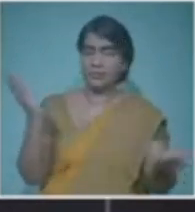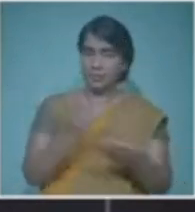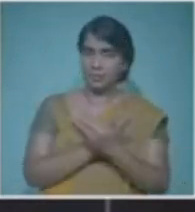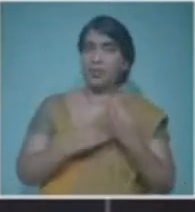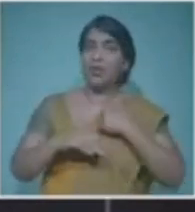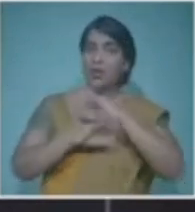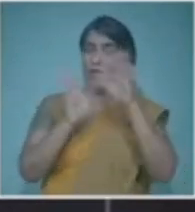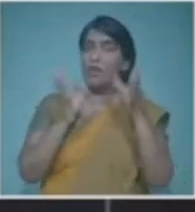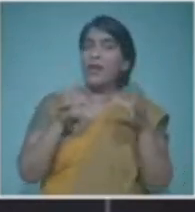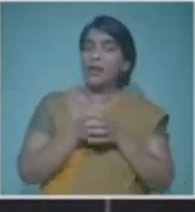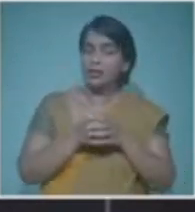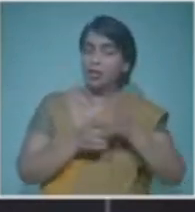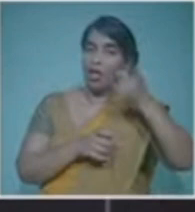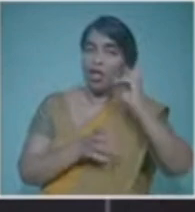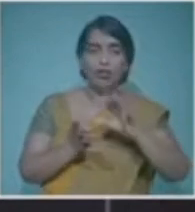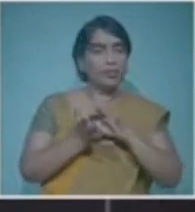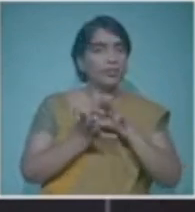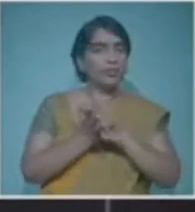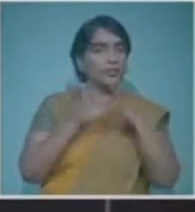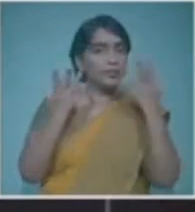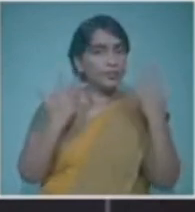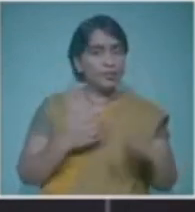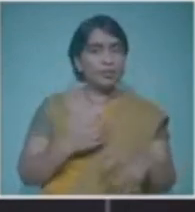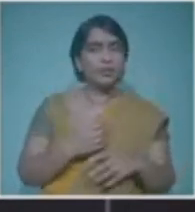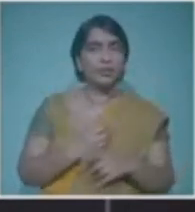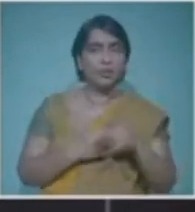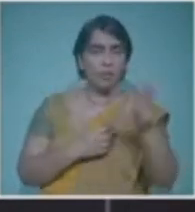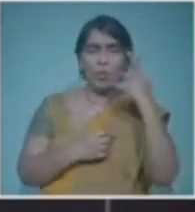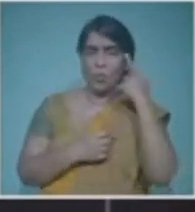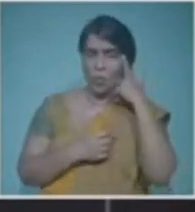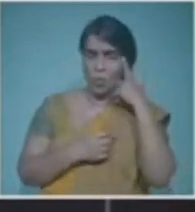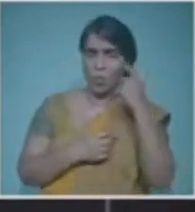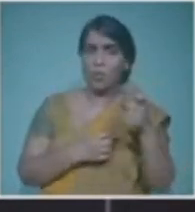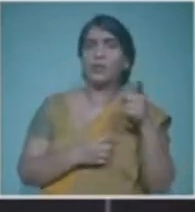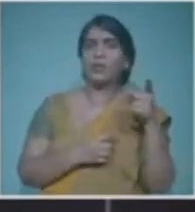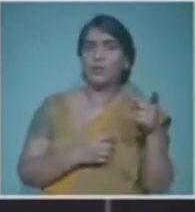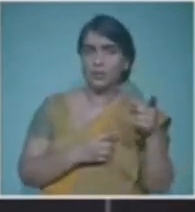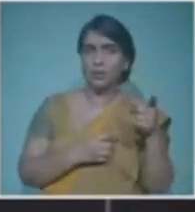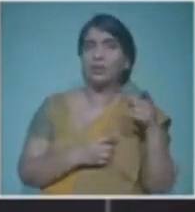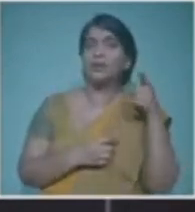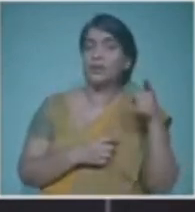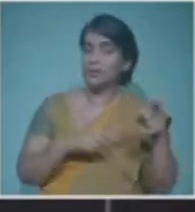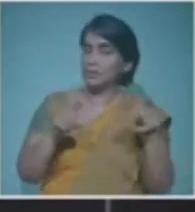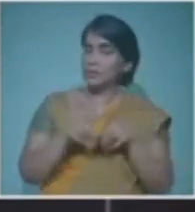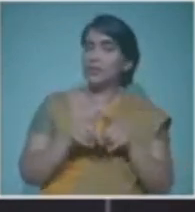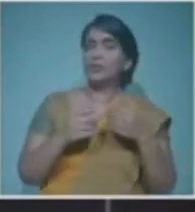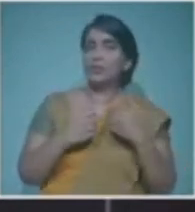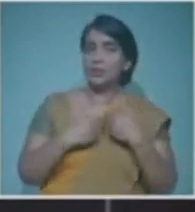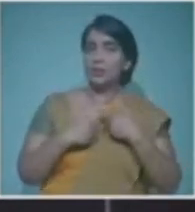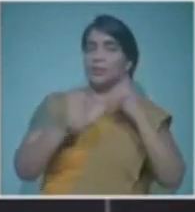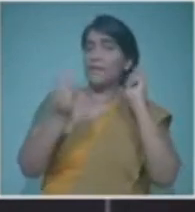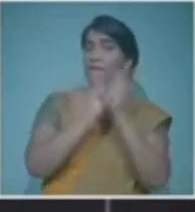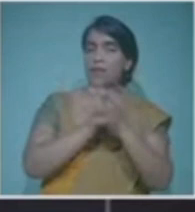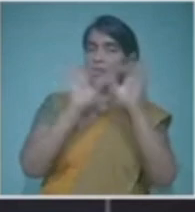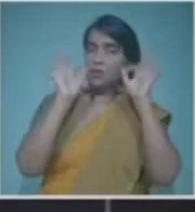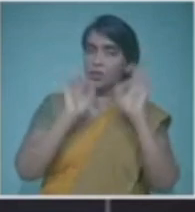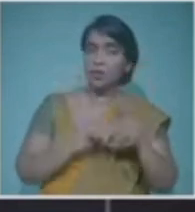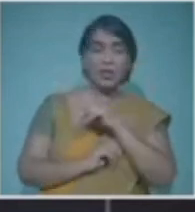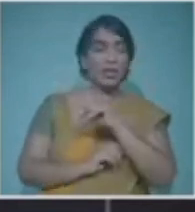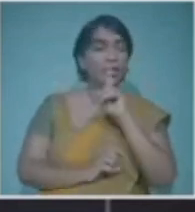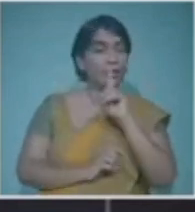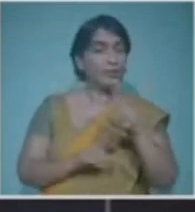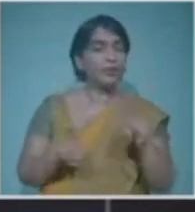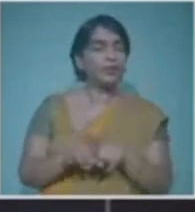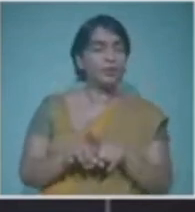අපි ඔක්කොම එකතු වෙලා ඒක සම්මත කළාම මෙතුමා දන්නව හොඳට. එතකොට අපිට මේක වෙනස් නොවෙන අර ඔබතුමා කිව්වා